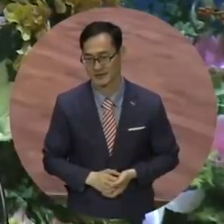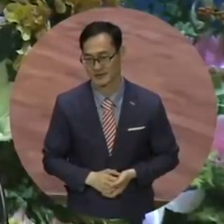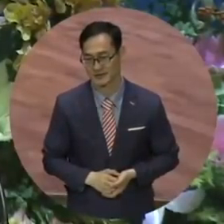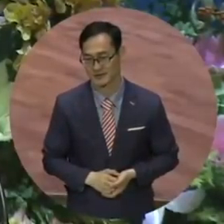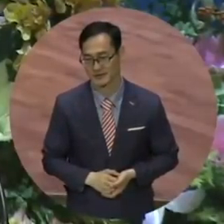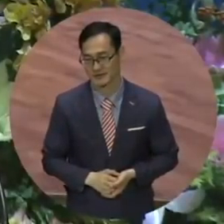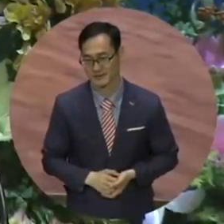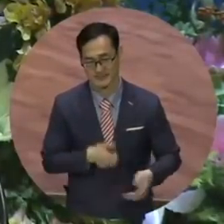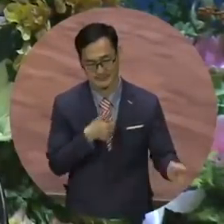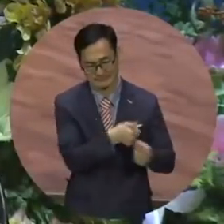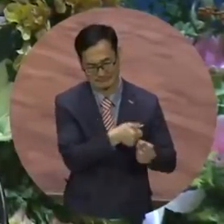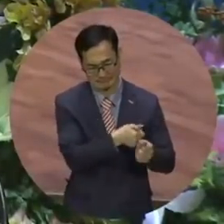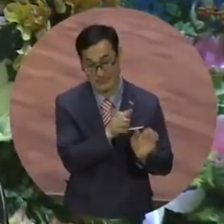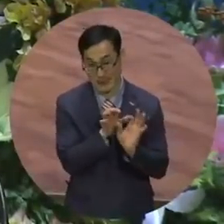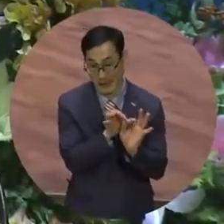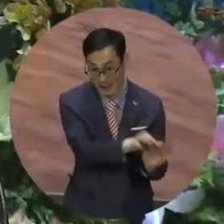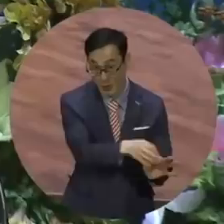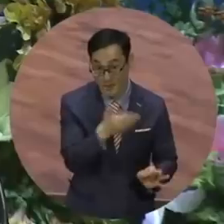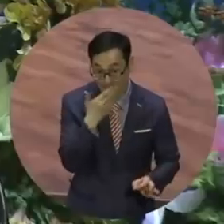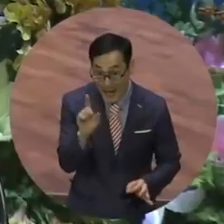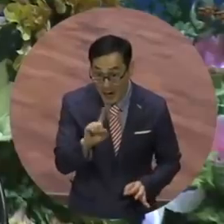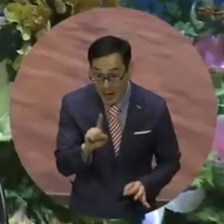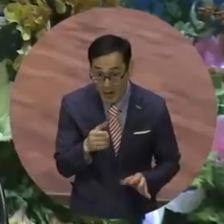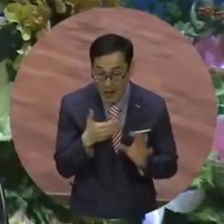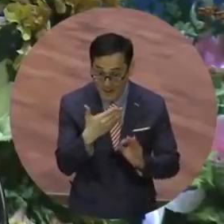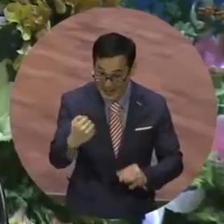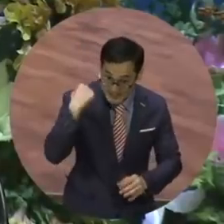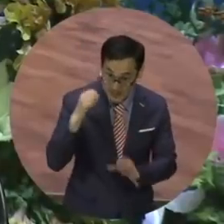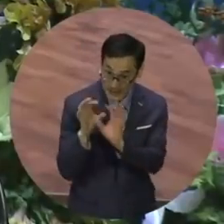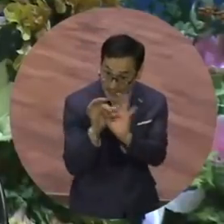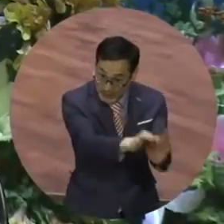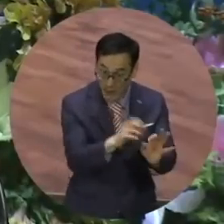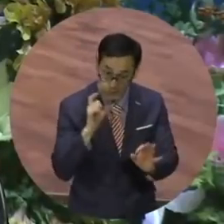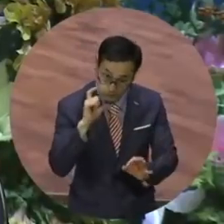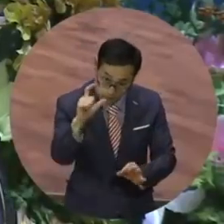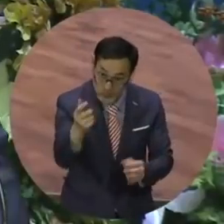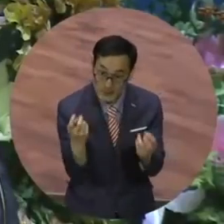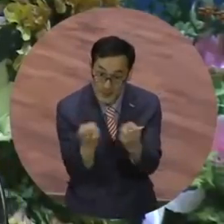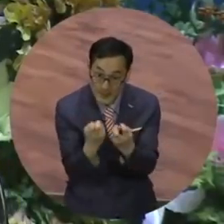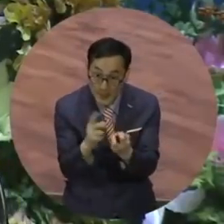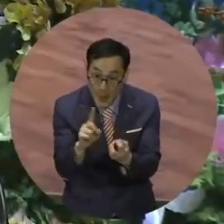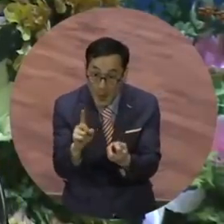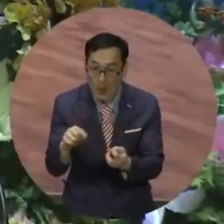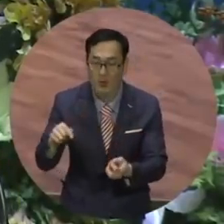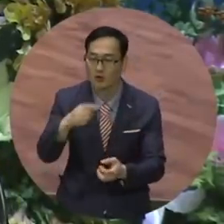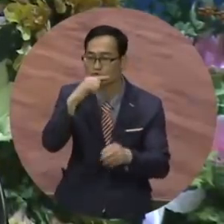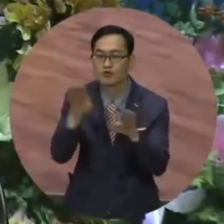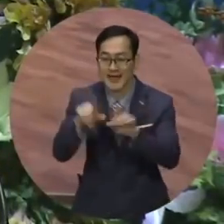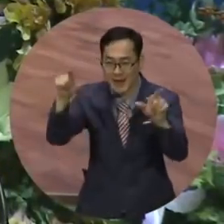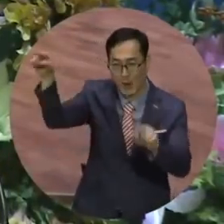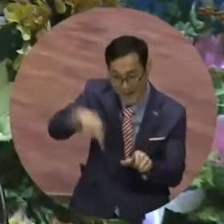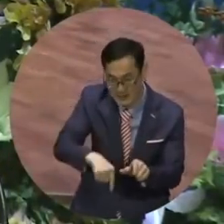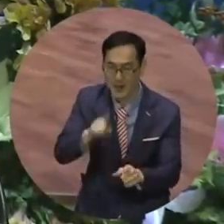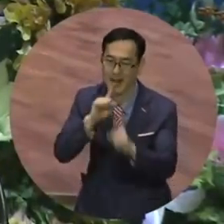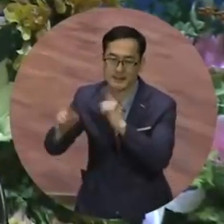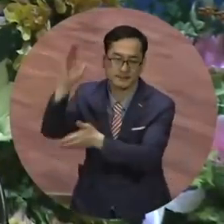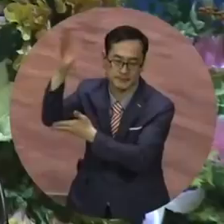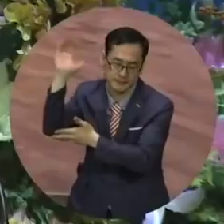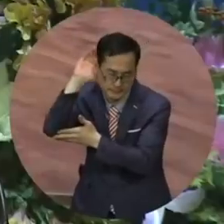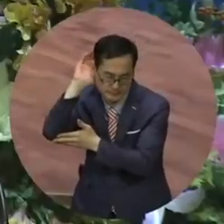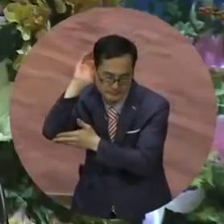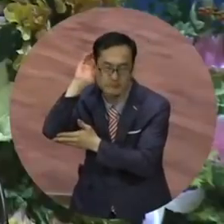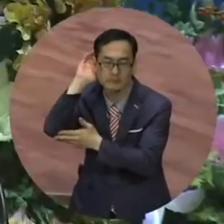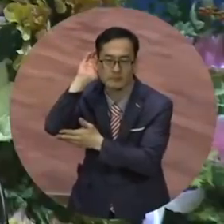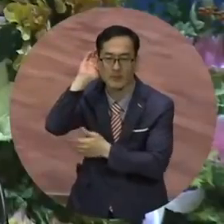누를 수 있느냐? 강단 주일 메시지예요. 강단 놓치면 안 돼. 내 삶 속에 적용해야 됩니다. 사단은